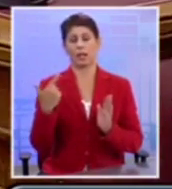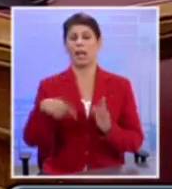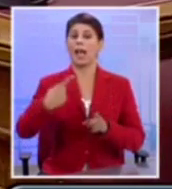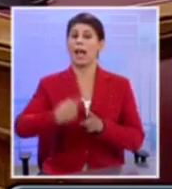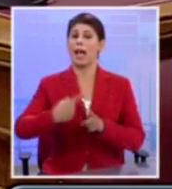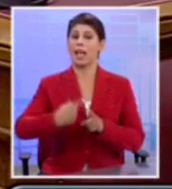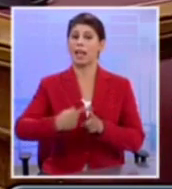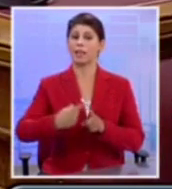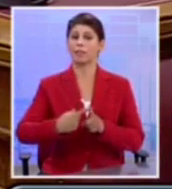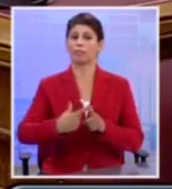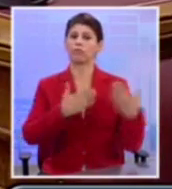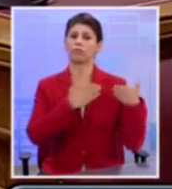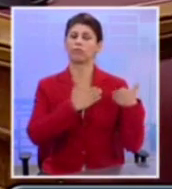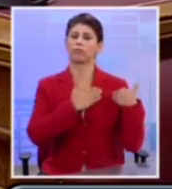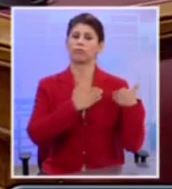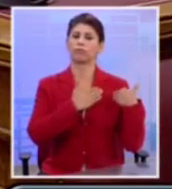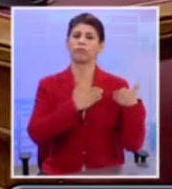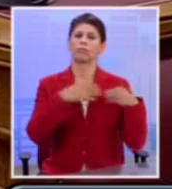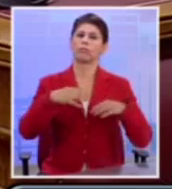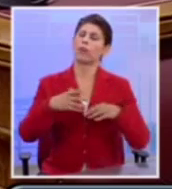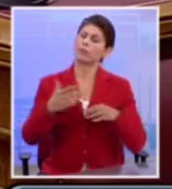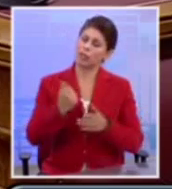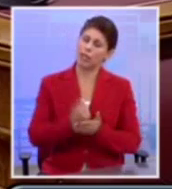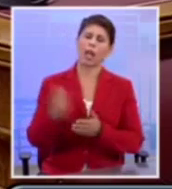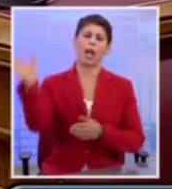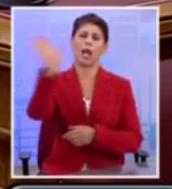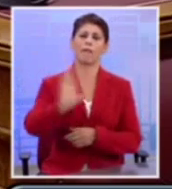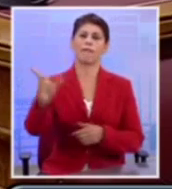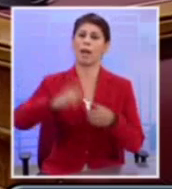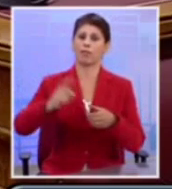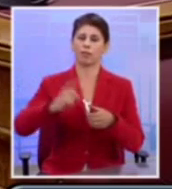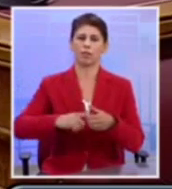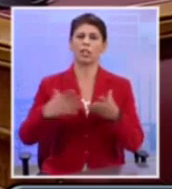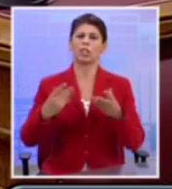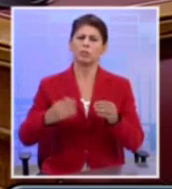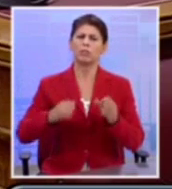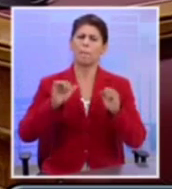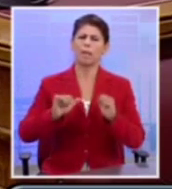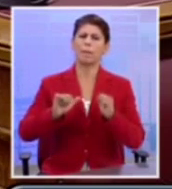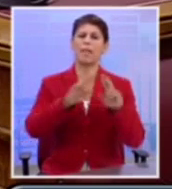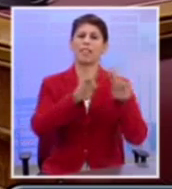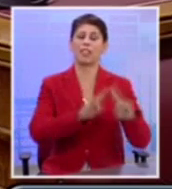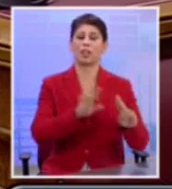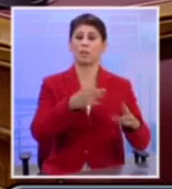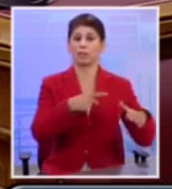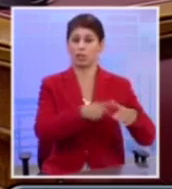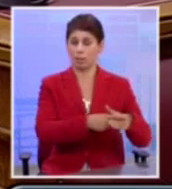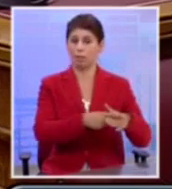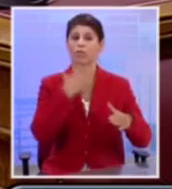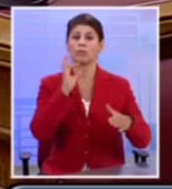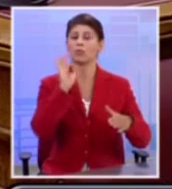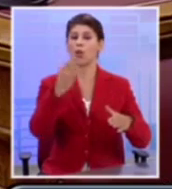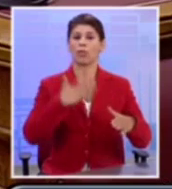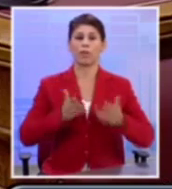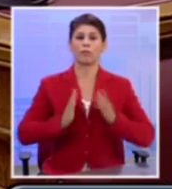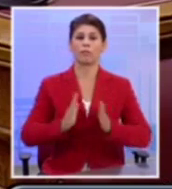αρχές εκείνη την εποχή όσο και οι Ευρωπαίοι εταίροι, παρά τις πιέσεις που άσκησε το Διεθνές Ζημωματικό Ταμείο για να προχωρήσουμε σε